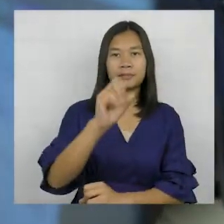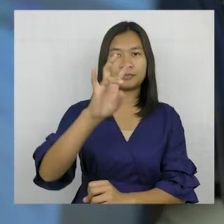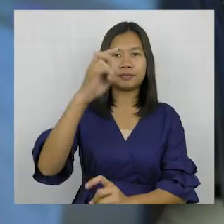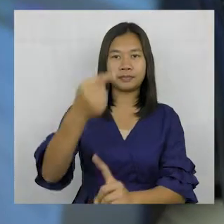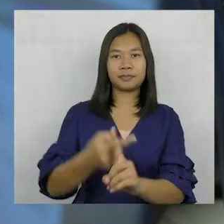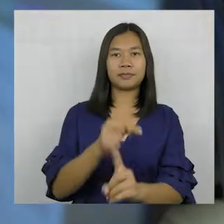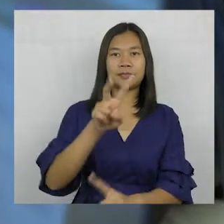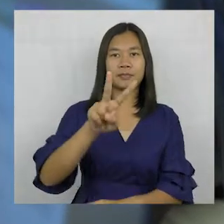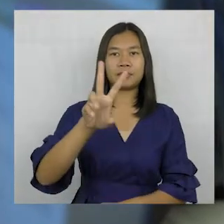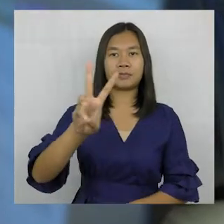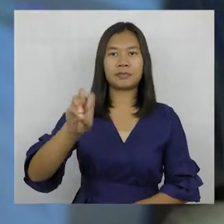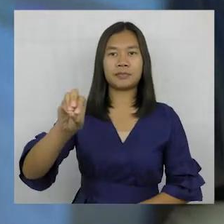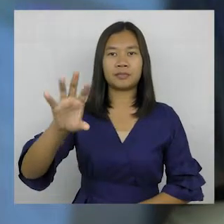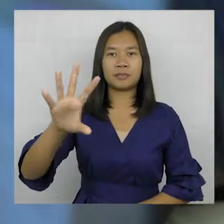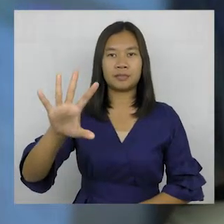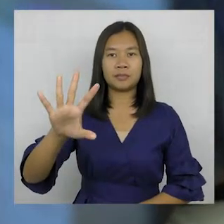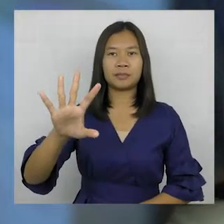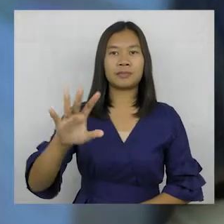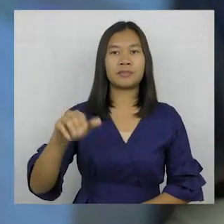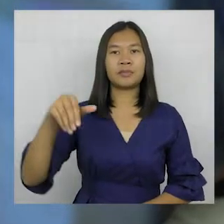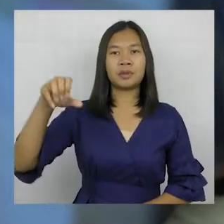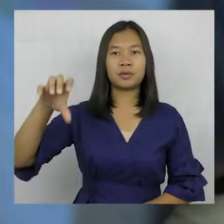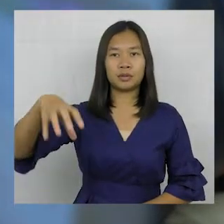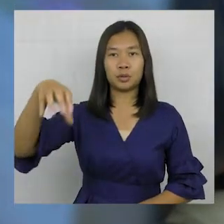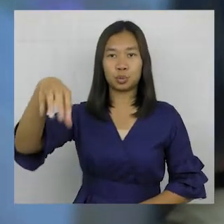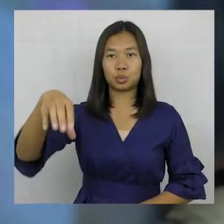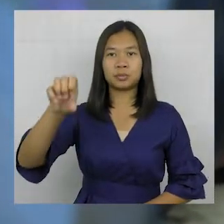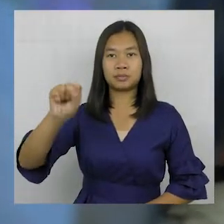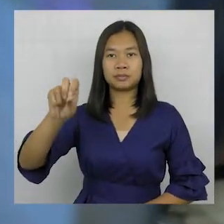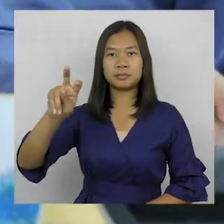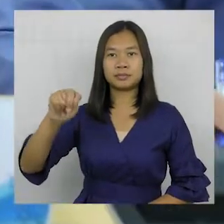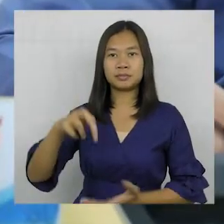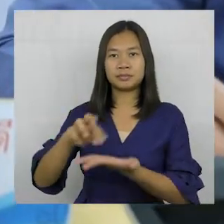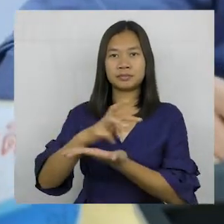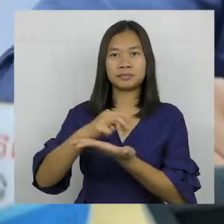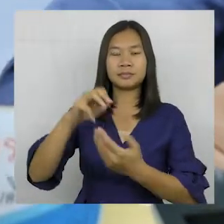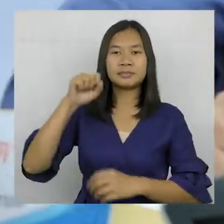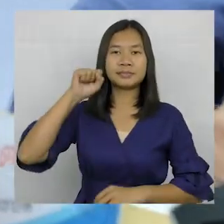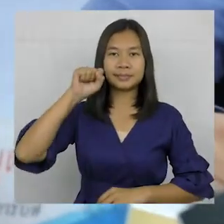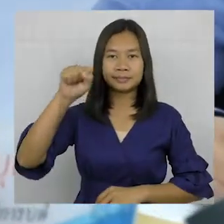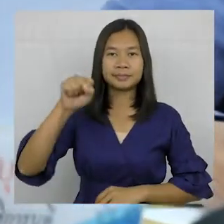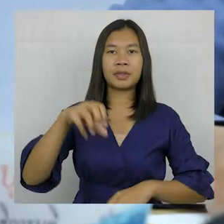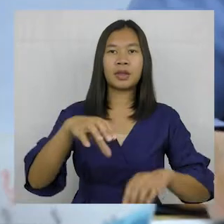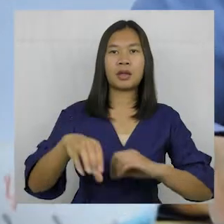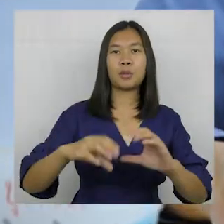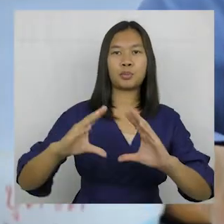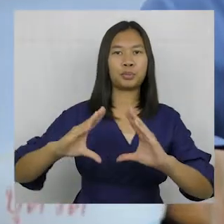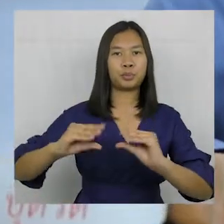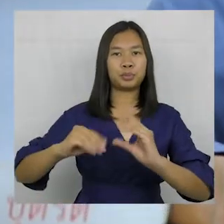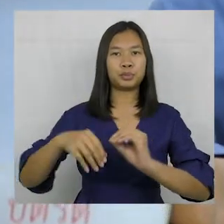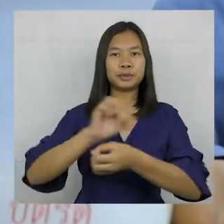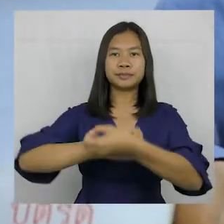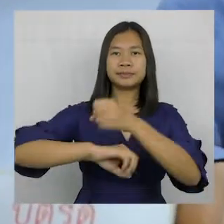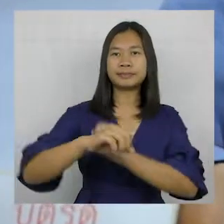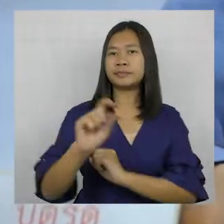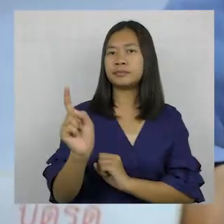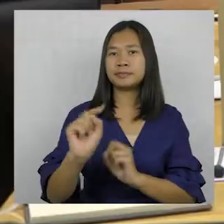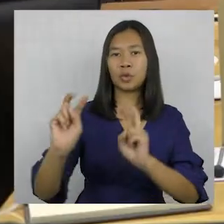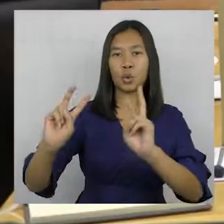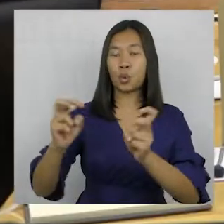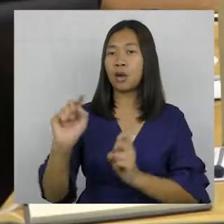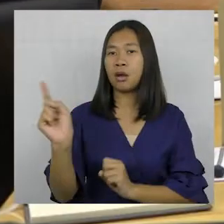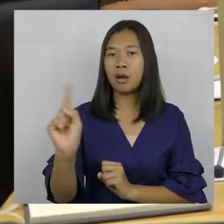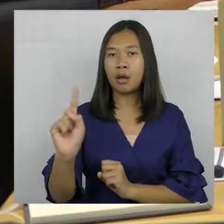วันที่17กุมภาพันธ์2565สำนักงานอธิการบดีมหาวิทยาลัยราชภัฏสกลนครจัดประชุมเชิงปฏิบัติการ